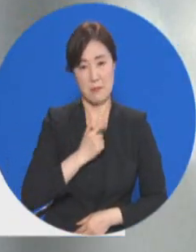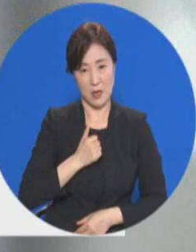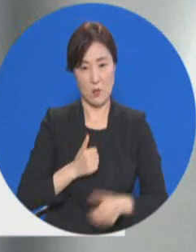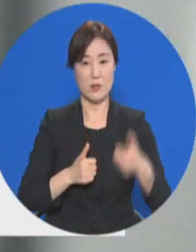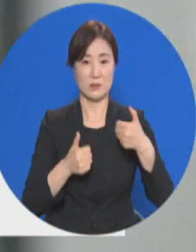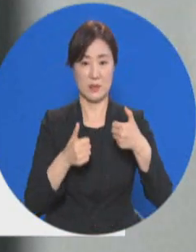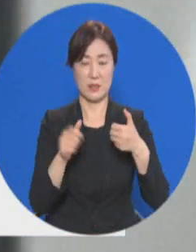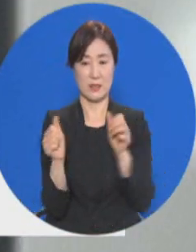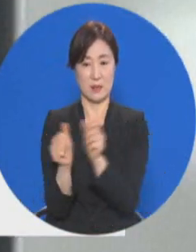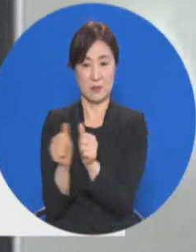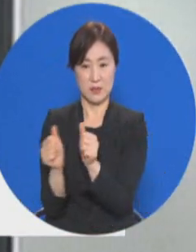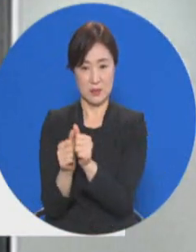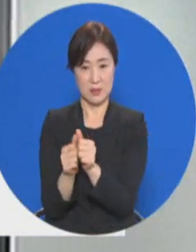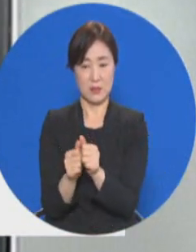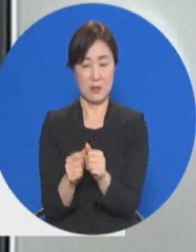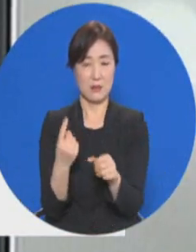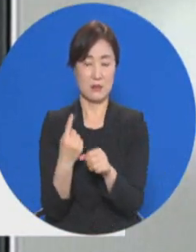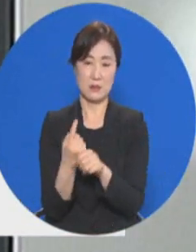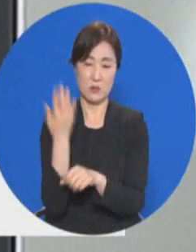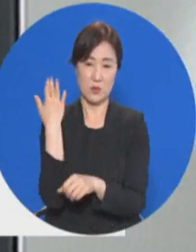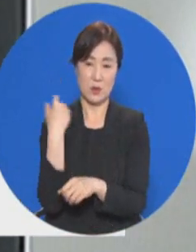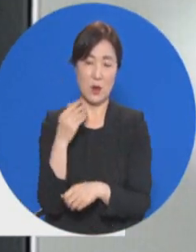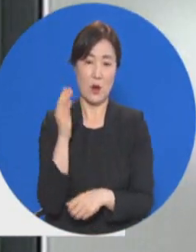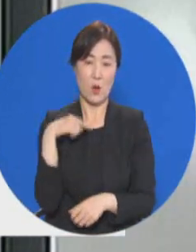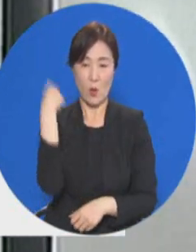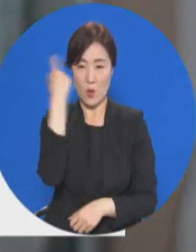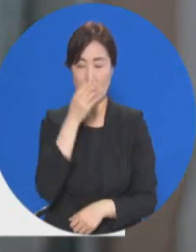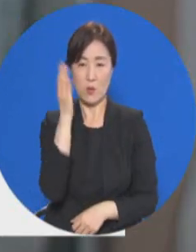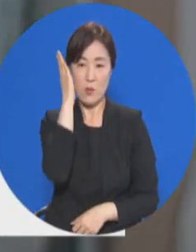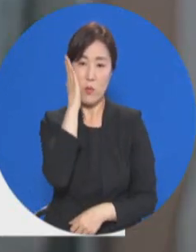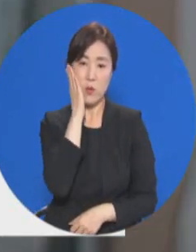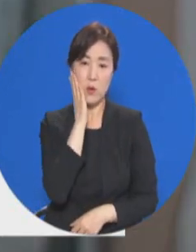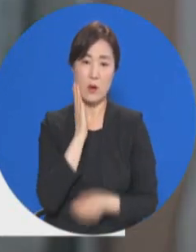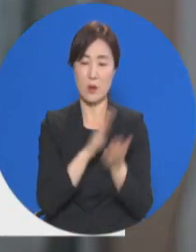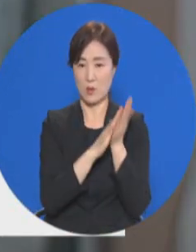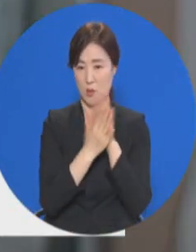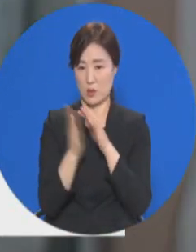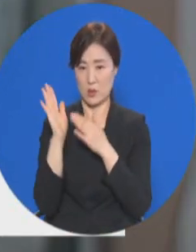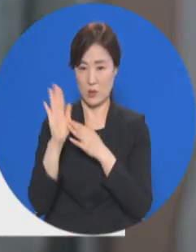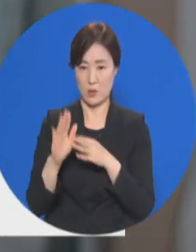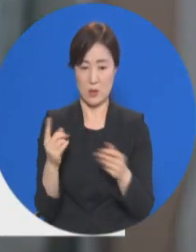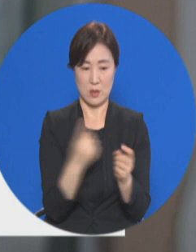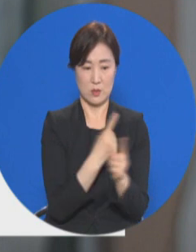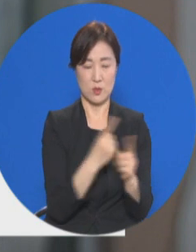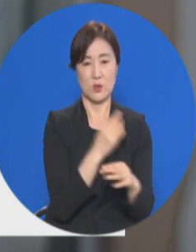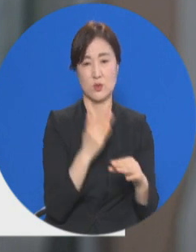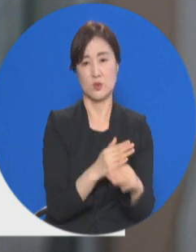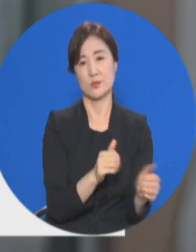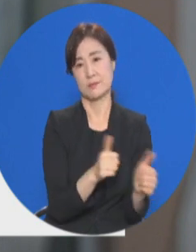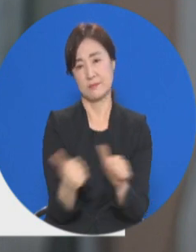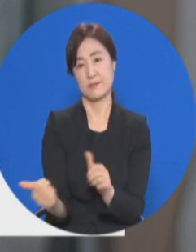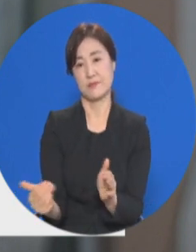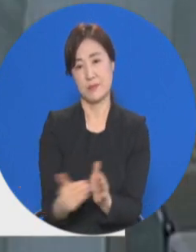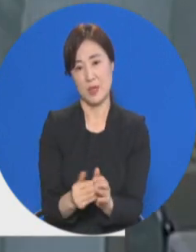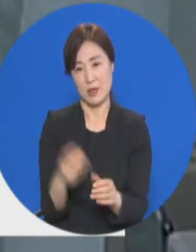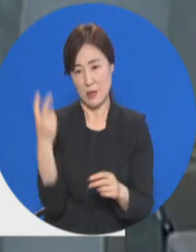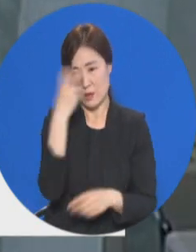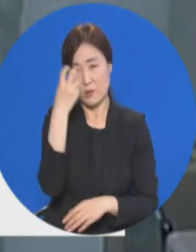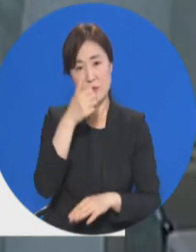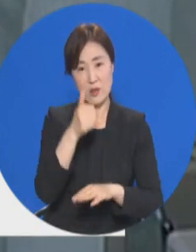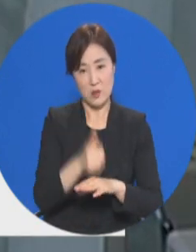남성이 지난 1일 청색증 증상을 보여 병원에서 치료를 받다 숨졌으며 병원체 검사 결과 비브리오